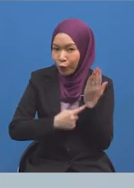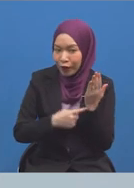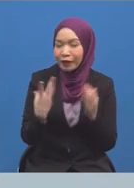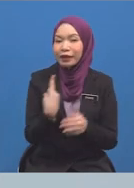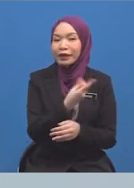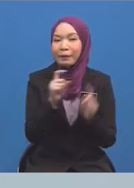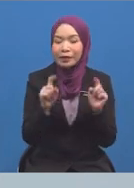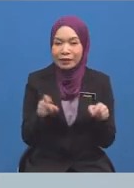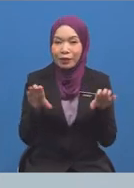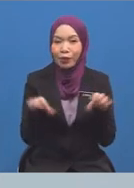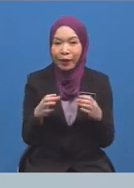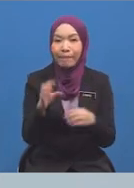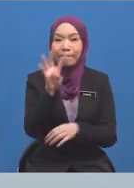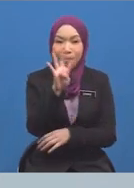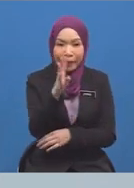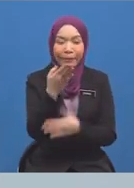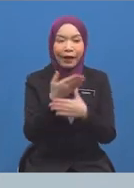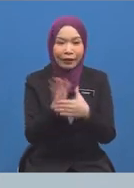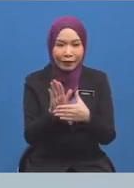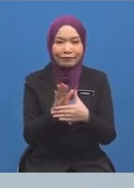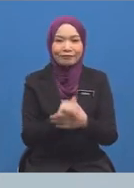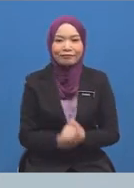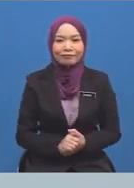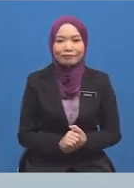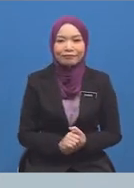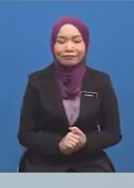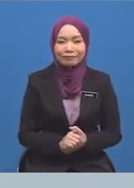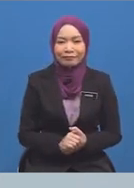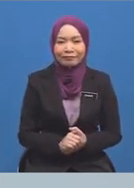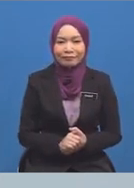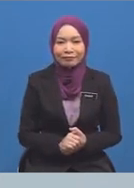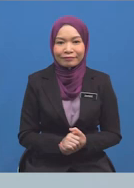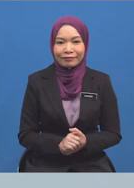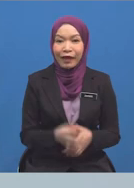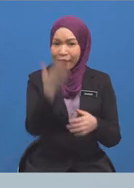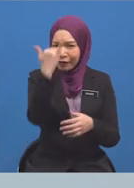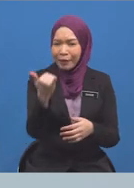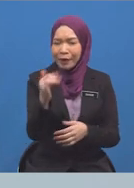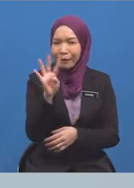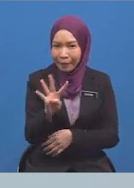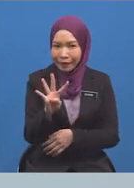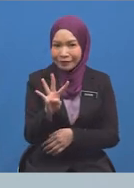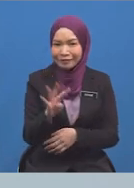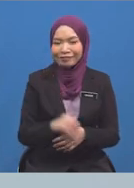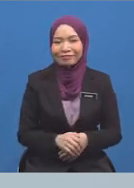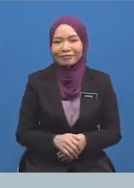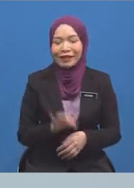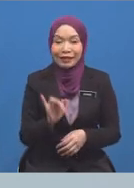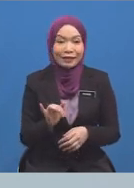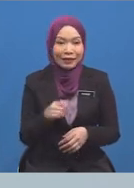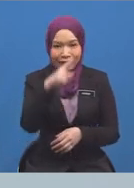Empat bahagian dahulu hai kenapa 4yid ke-4 tuh penyebut